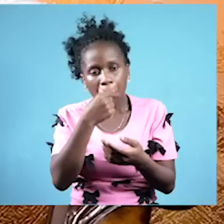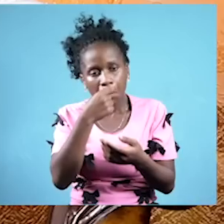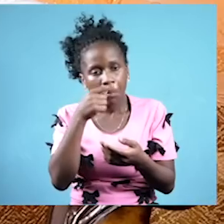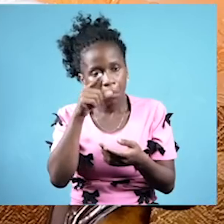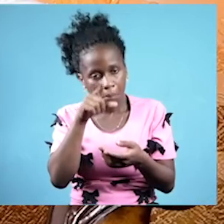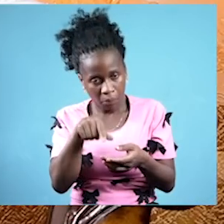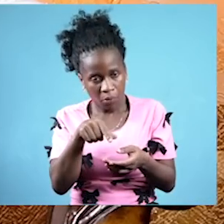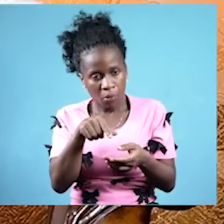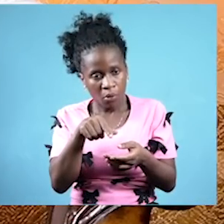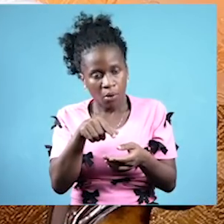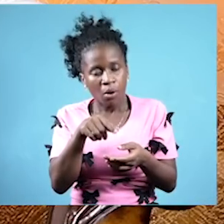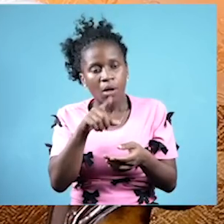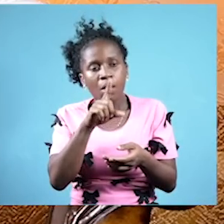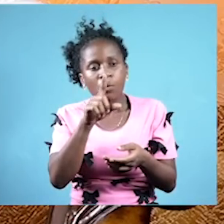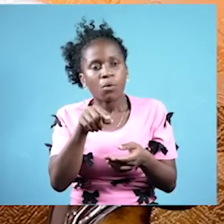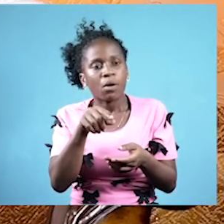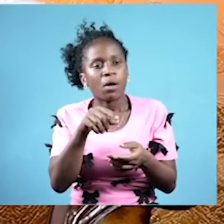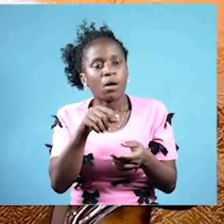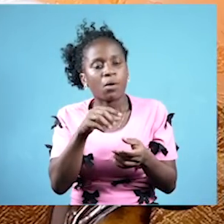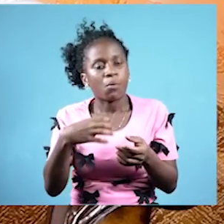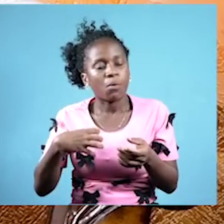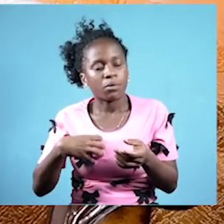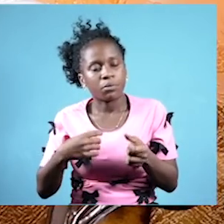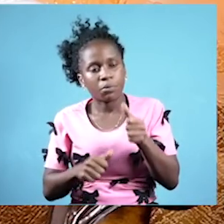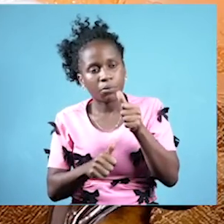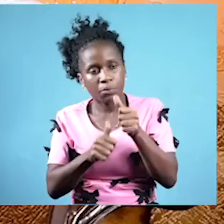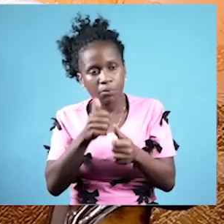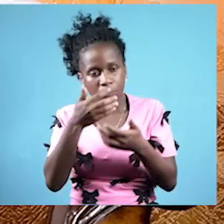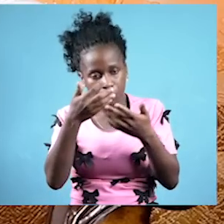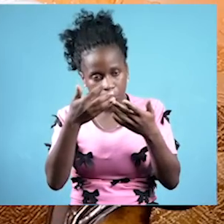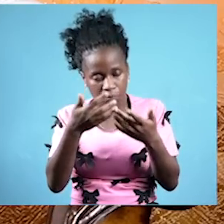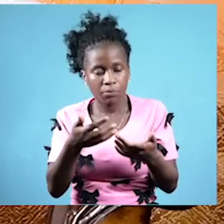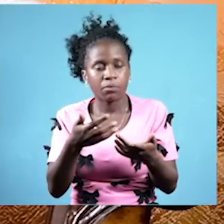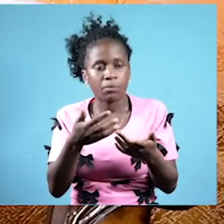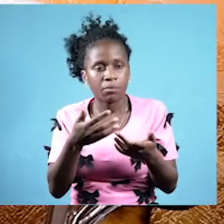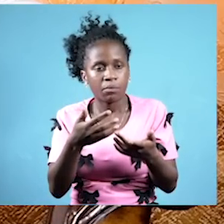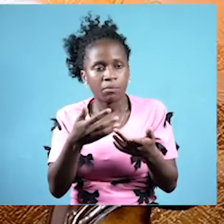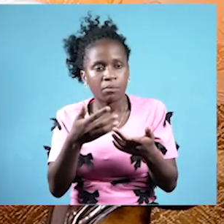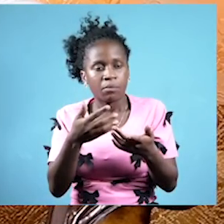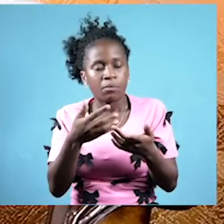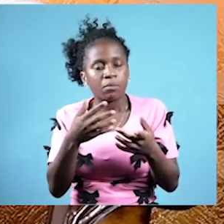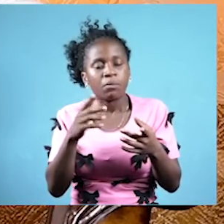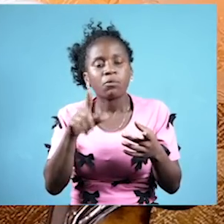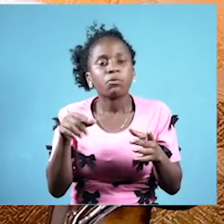kiongozi, sio waziri mkuu, waziri kiongozi, mwaka 60 ndipo tumepata